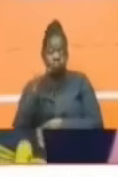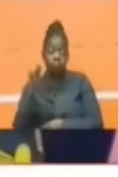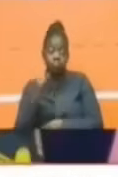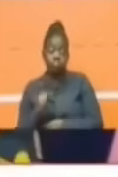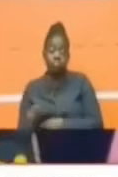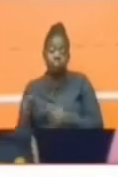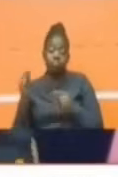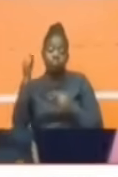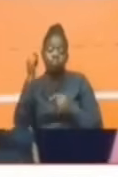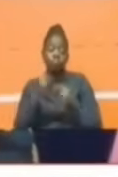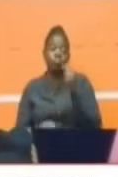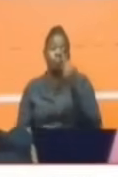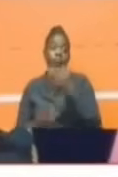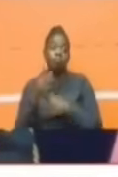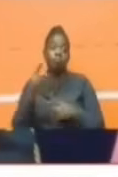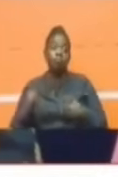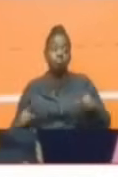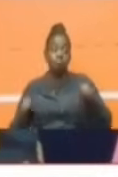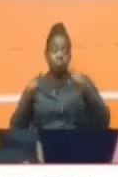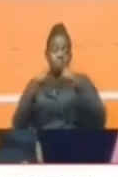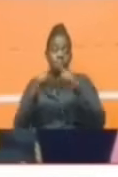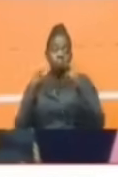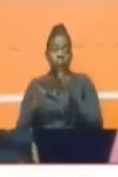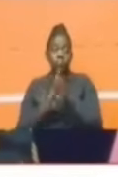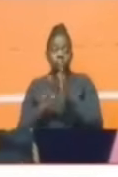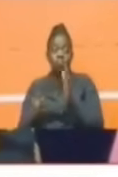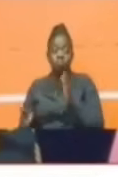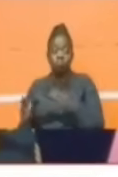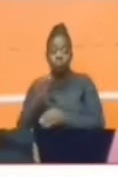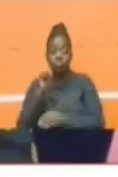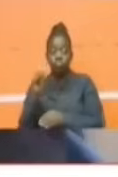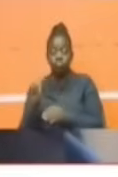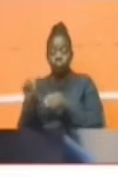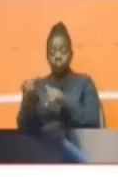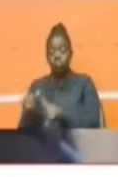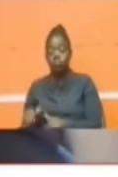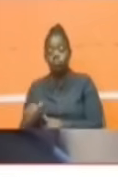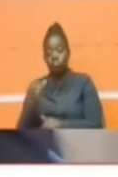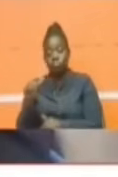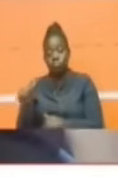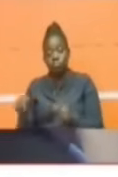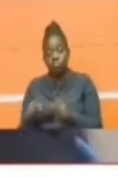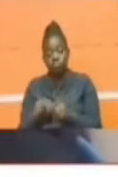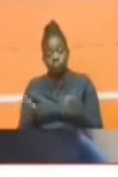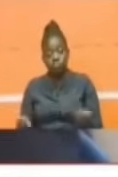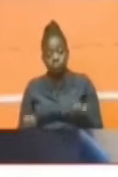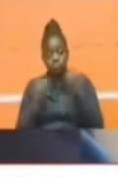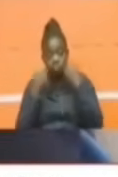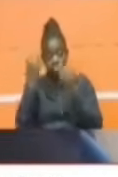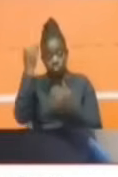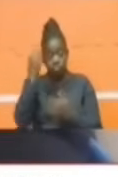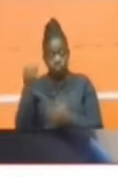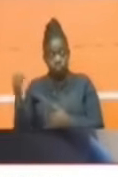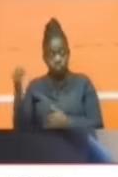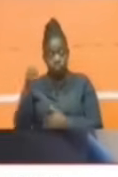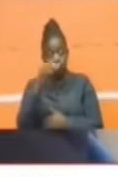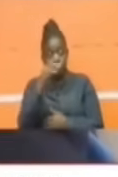Namugongo, Catherine Okumma Vyenjina akiikirira abakadde mu Paalamenti n'abalala ng'omulamuzi wa